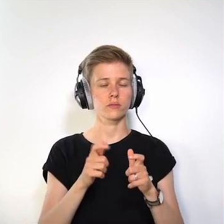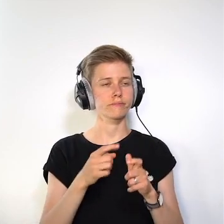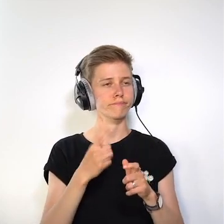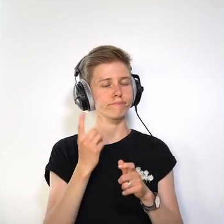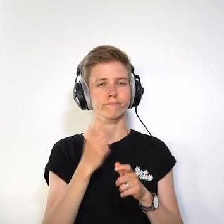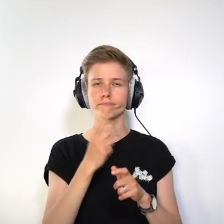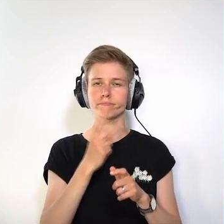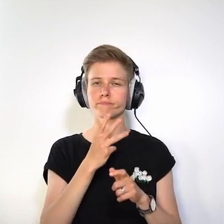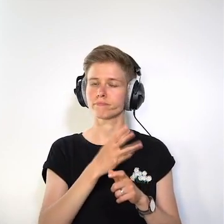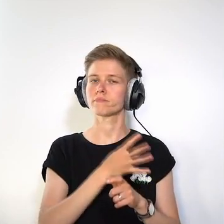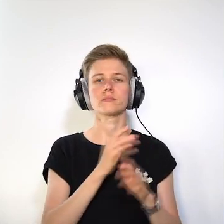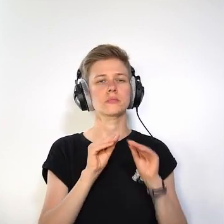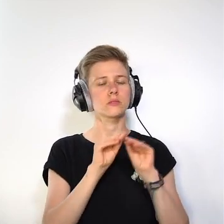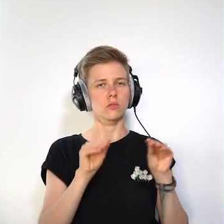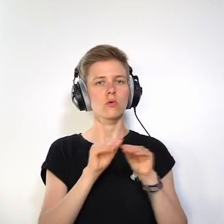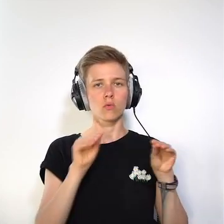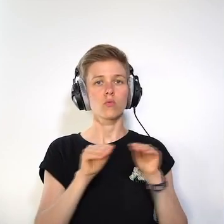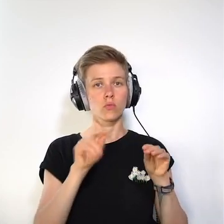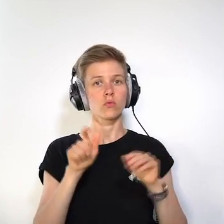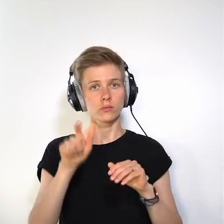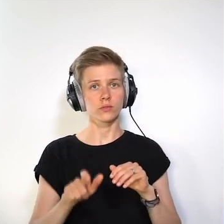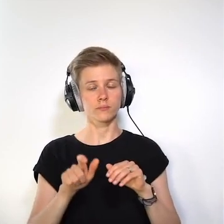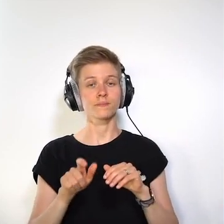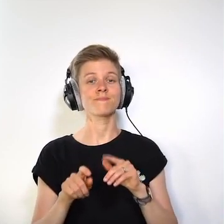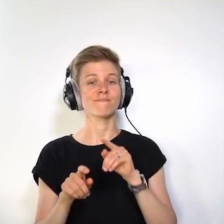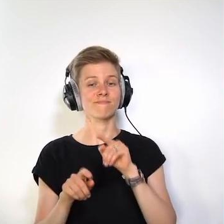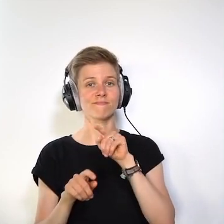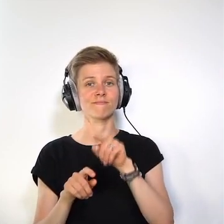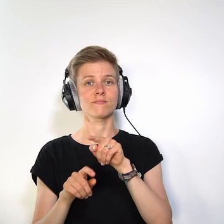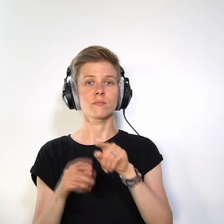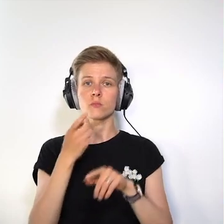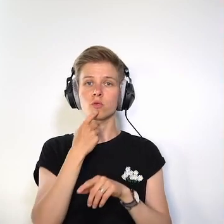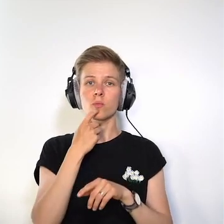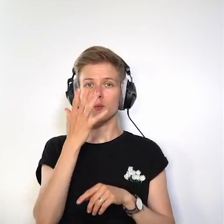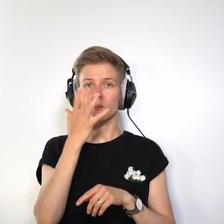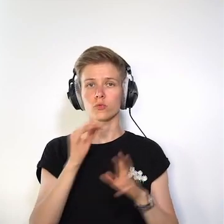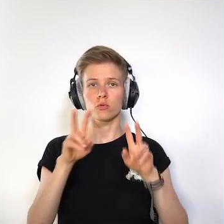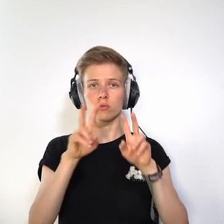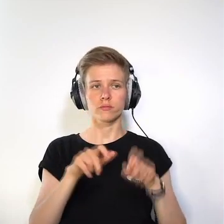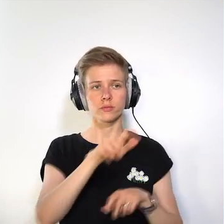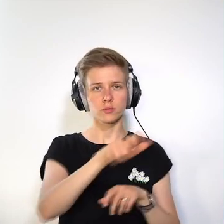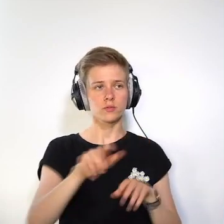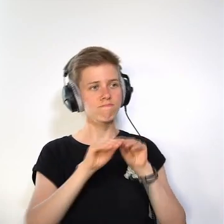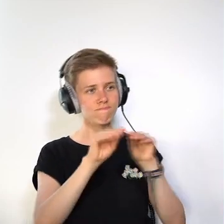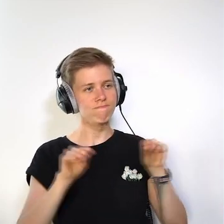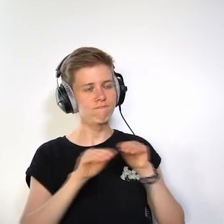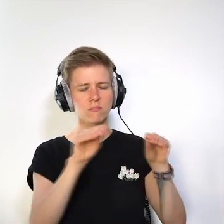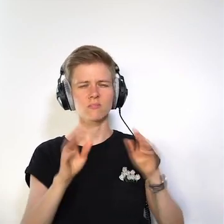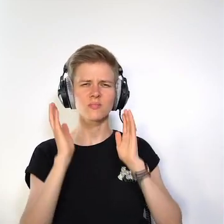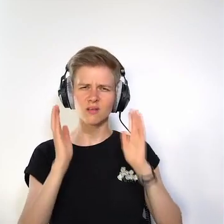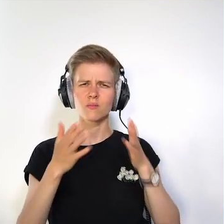monikymmenvuotinen kouluttaja. Ja hän koulutti suomalaiset psykoanalytikot siis aivan hirveällä tavalla.